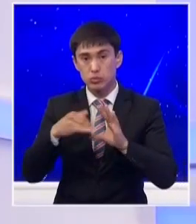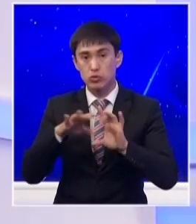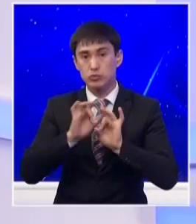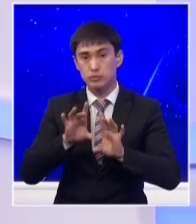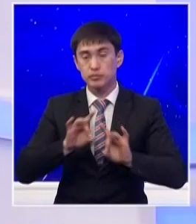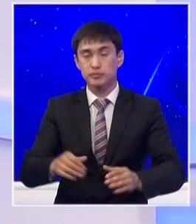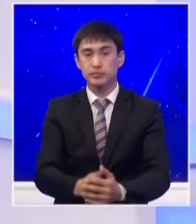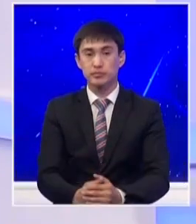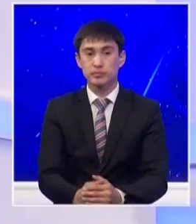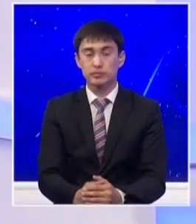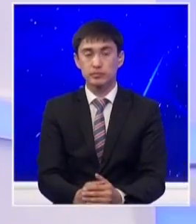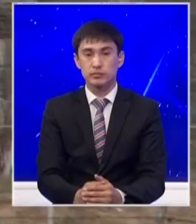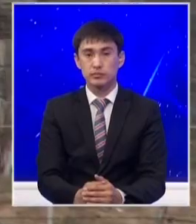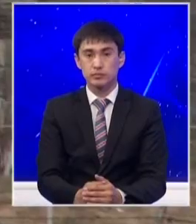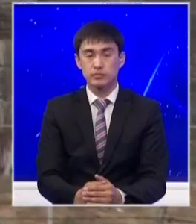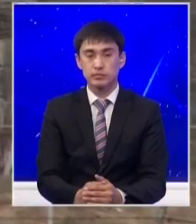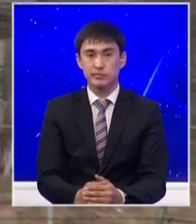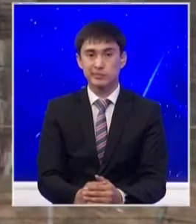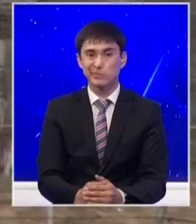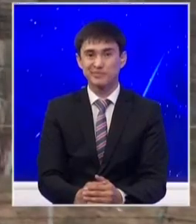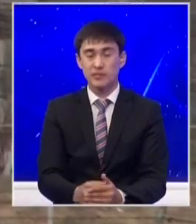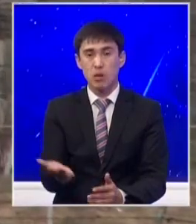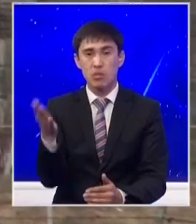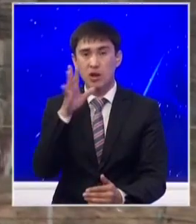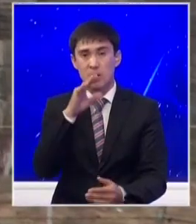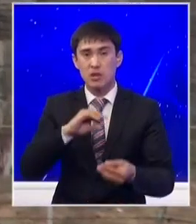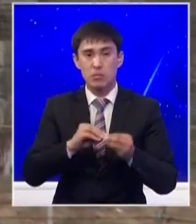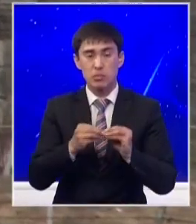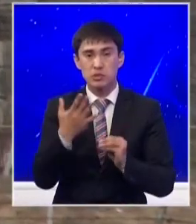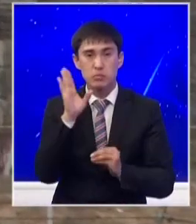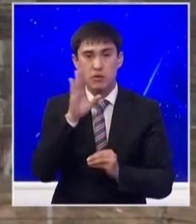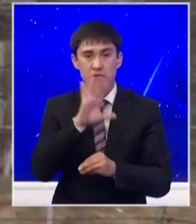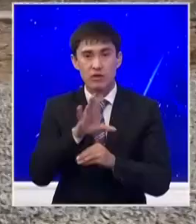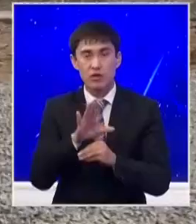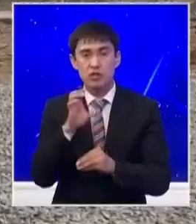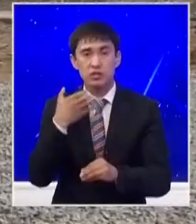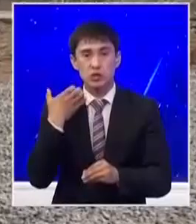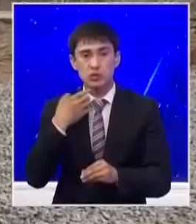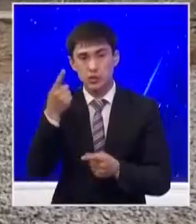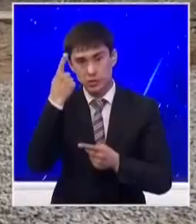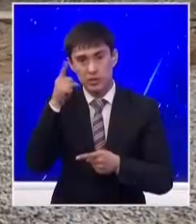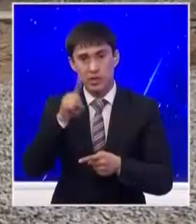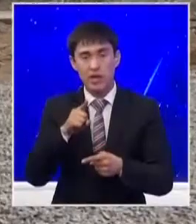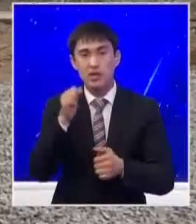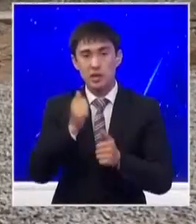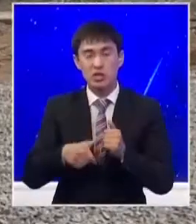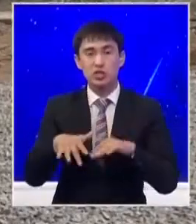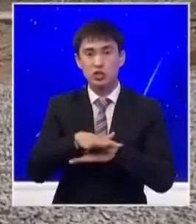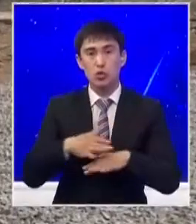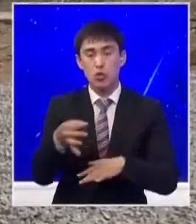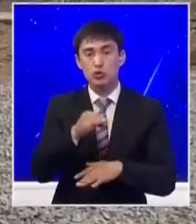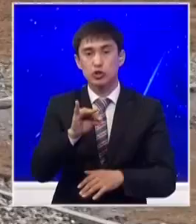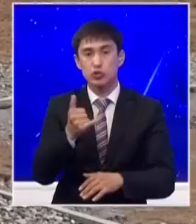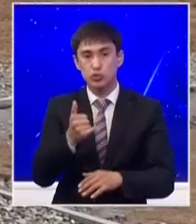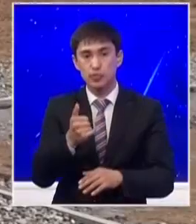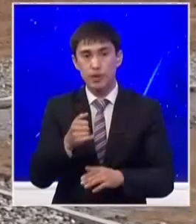смотрим в сюжете. О многолетней проблеме с питьевой водой в Сарозеке осведомлен чуть ли не каждый житель области